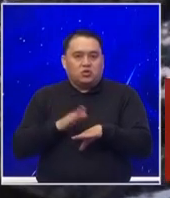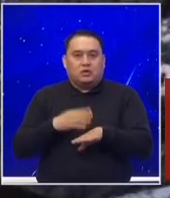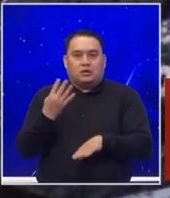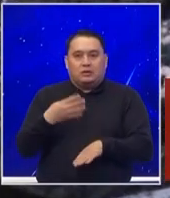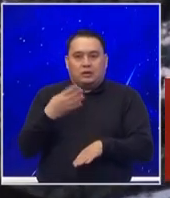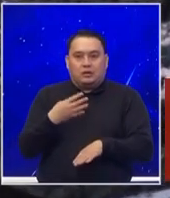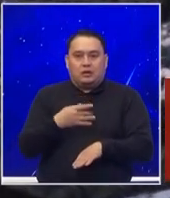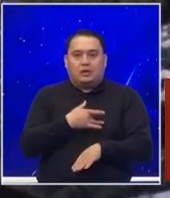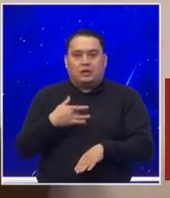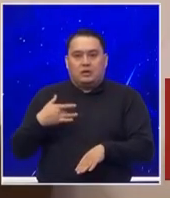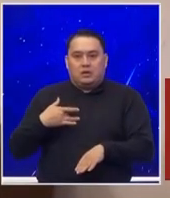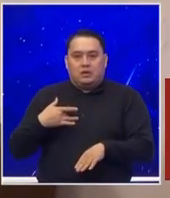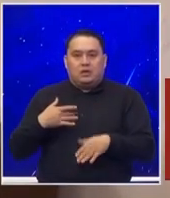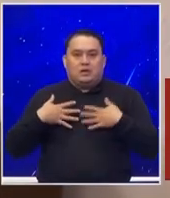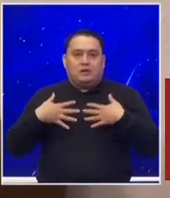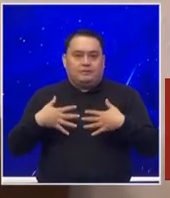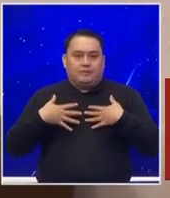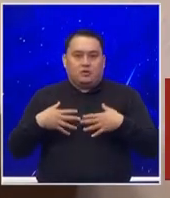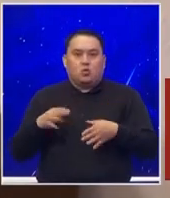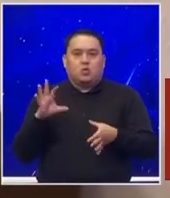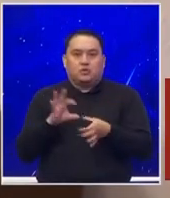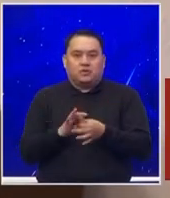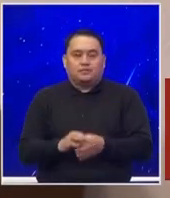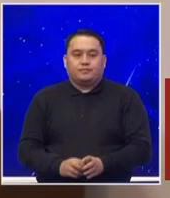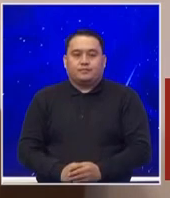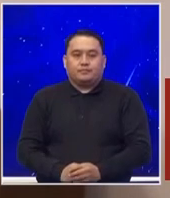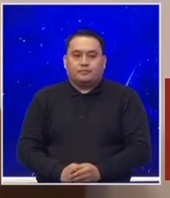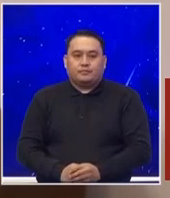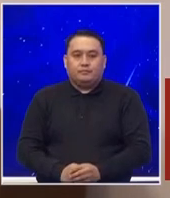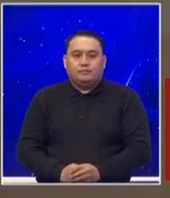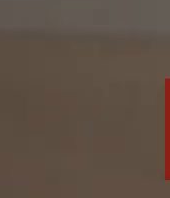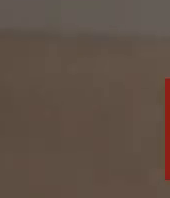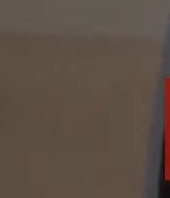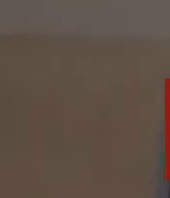науқас өкпені жасанды желдету аппаратына ауыстырылған.